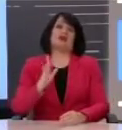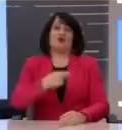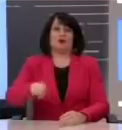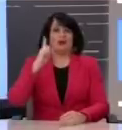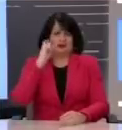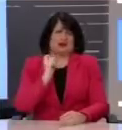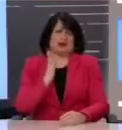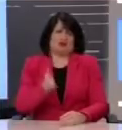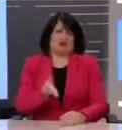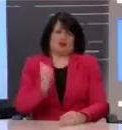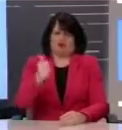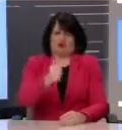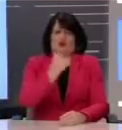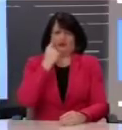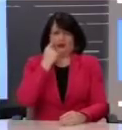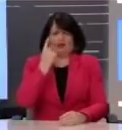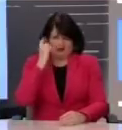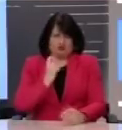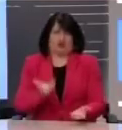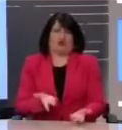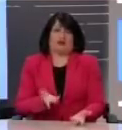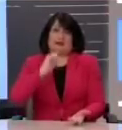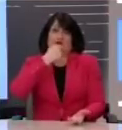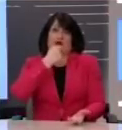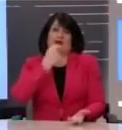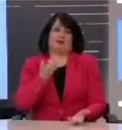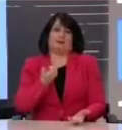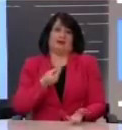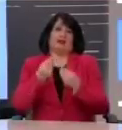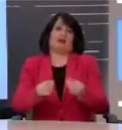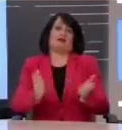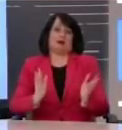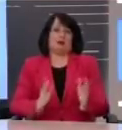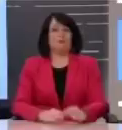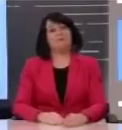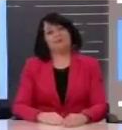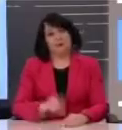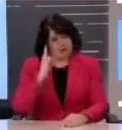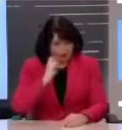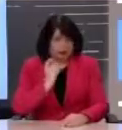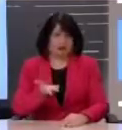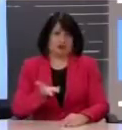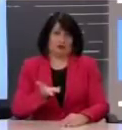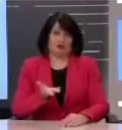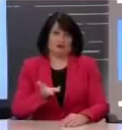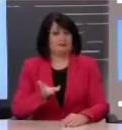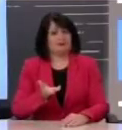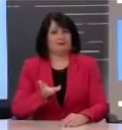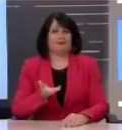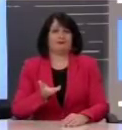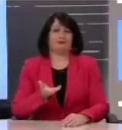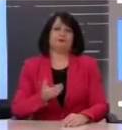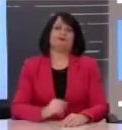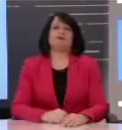έχετε πρόσβαση σε αυτά και ότι γνωρίζετε ότι είναι και απόρριτα θέματα αυτά. Γι' αυτό και δεν έχει νόημα να επεκταθούμε